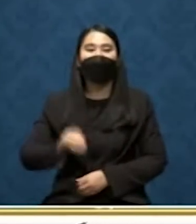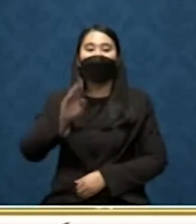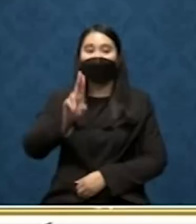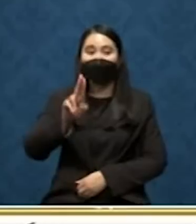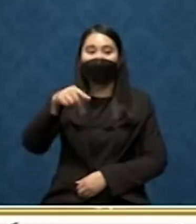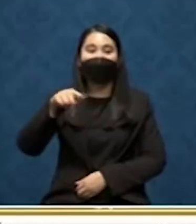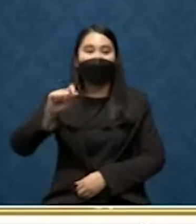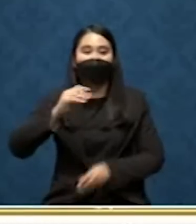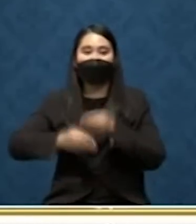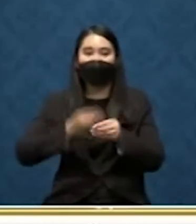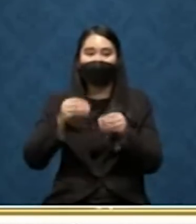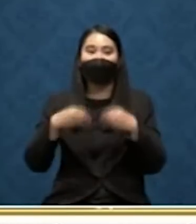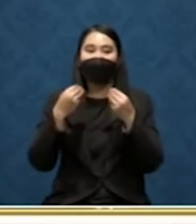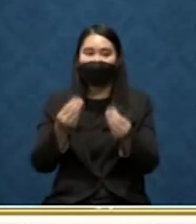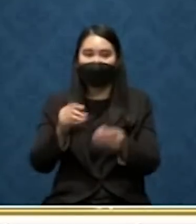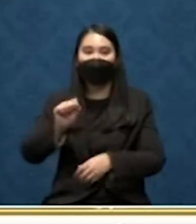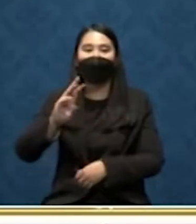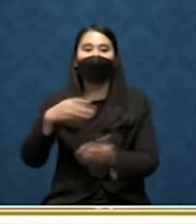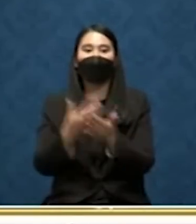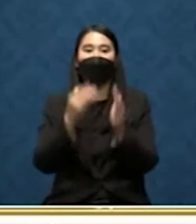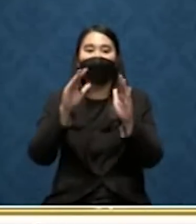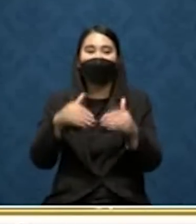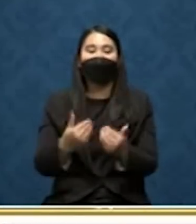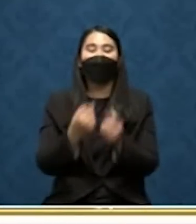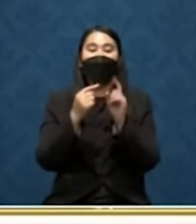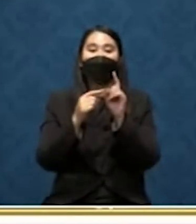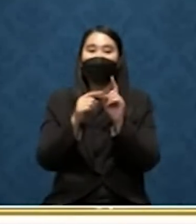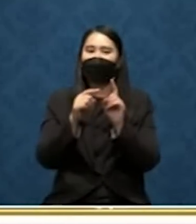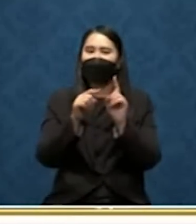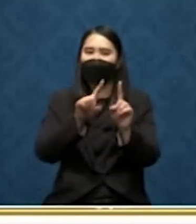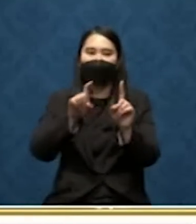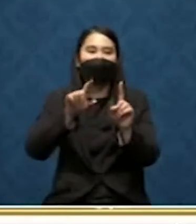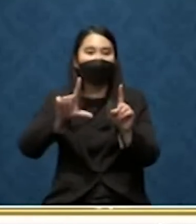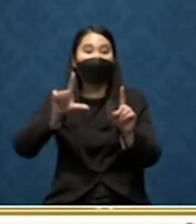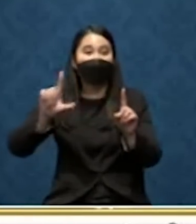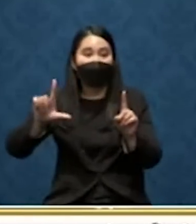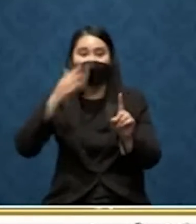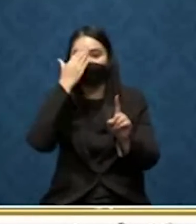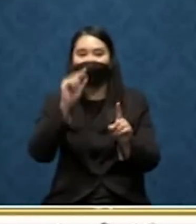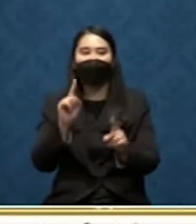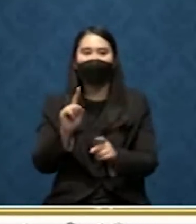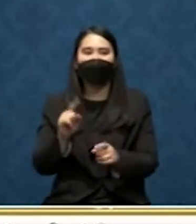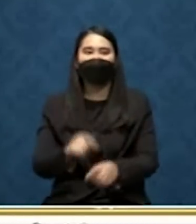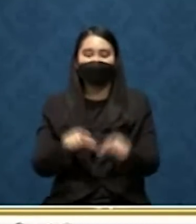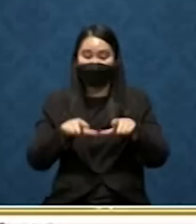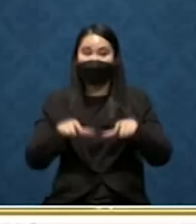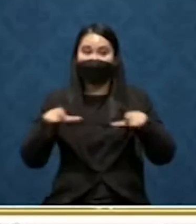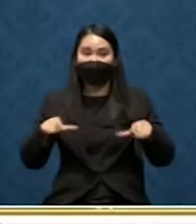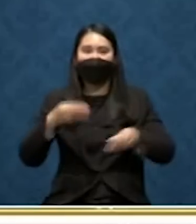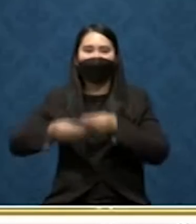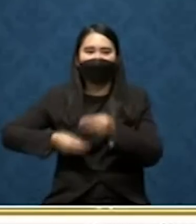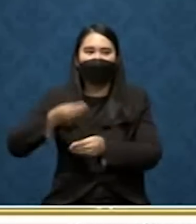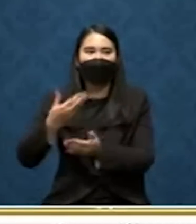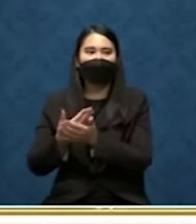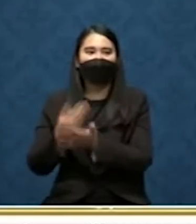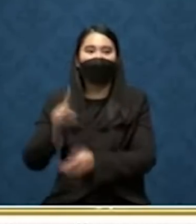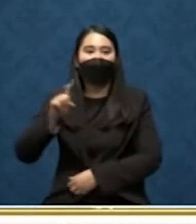ที่ดินนี้ให้กบสออวออออ่างได้เงินมา 101 ล้านซึกถกไปหนอยครับเพราะที่ดนแถวนั้นเน้อที่พ.พ.กัเขาขายกน